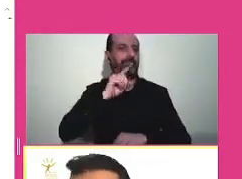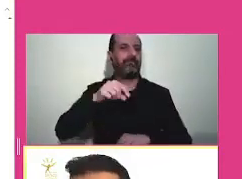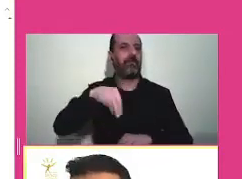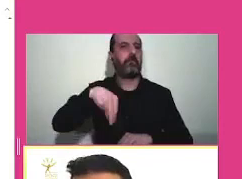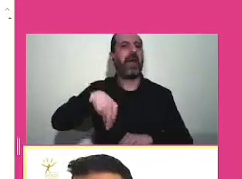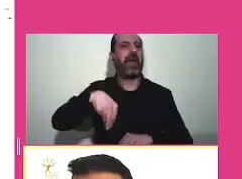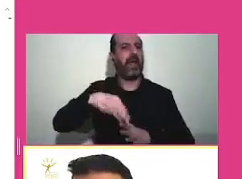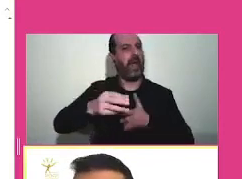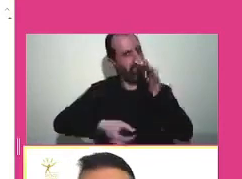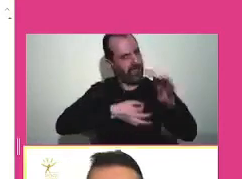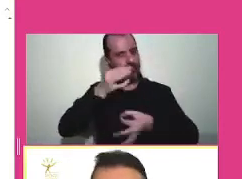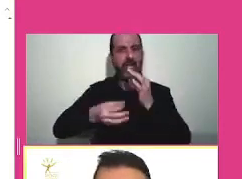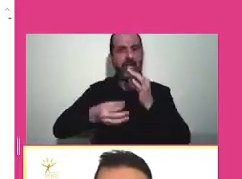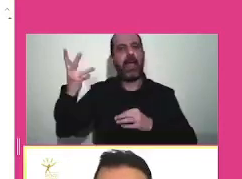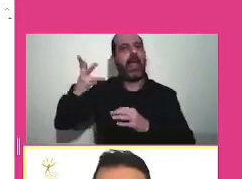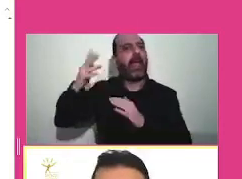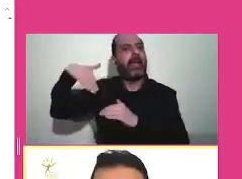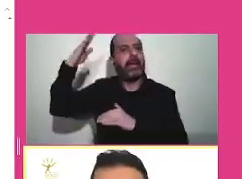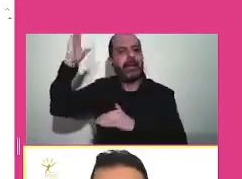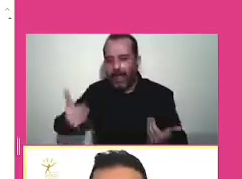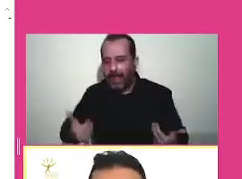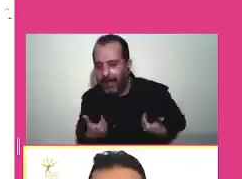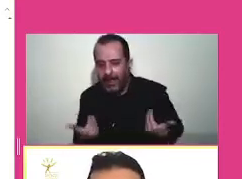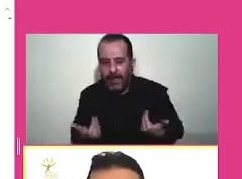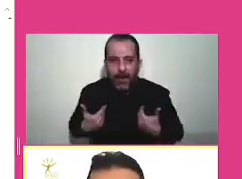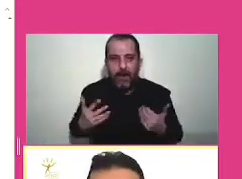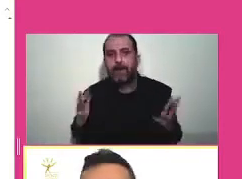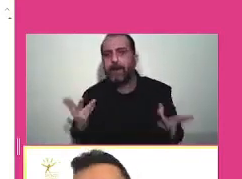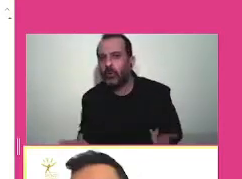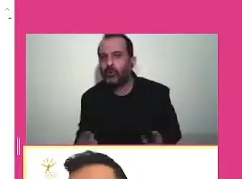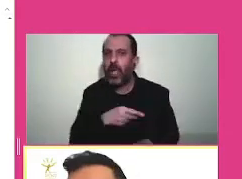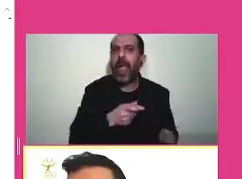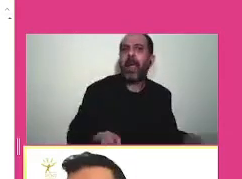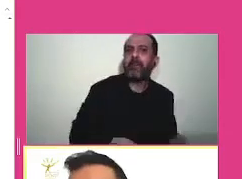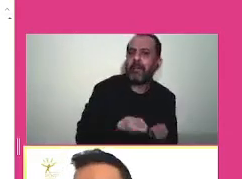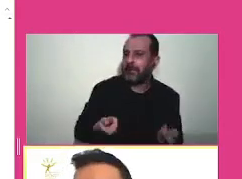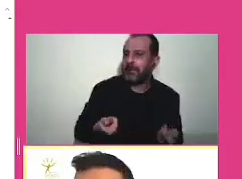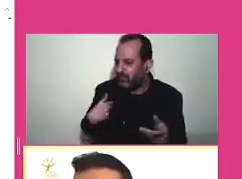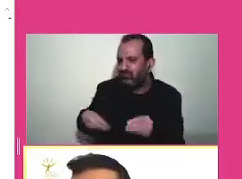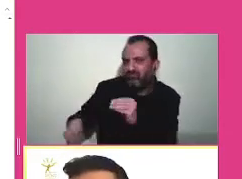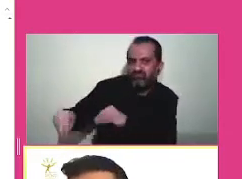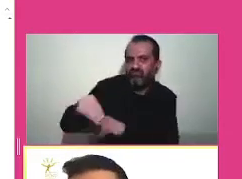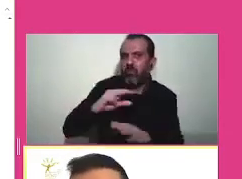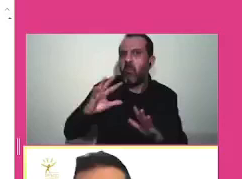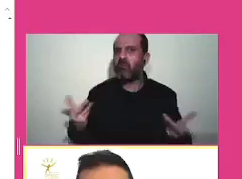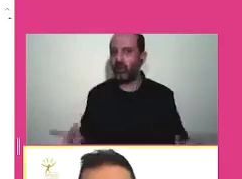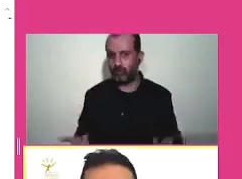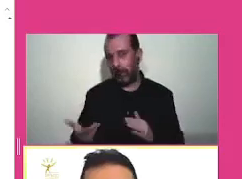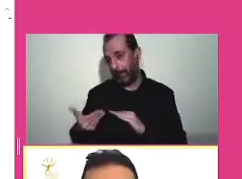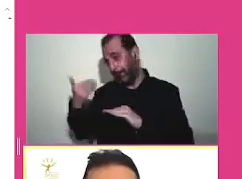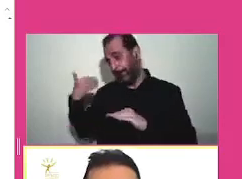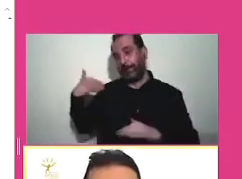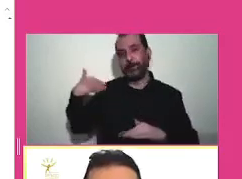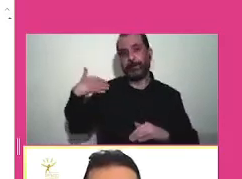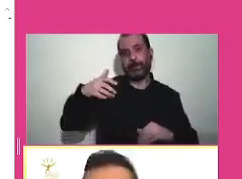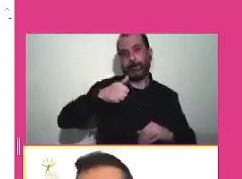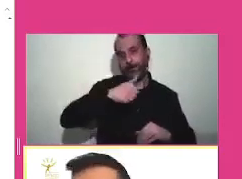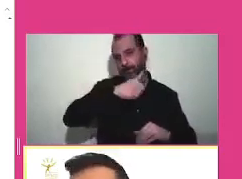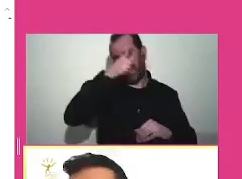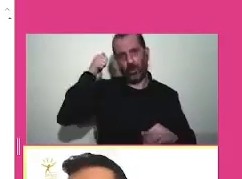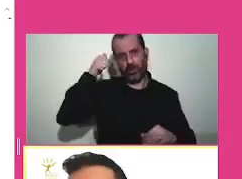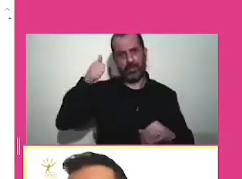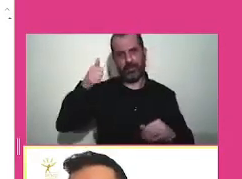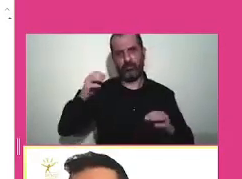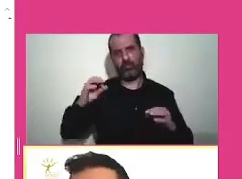και οι ηλικιωμένοι, να παίζουν τα παιχνίδια του Legends of Disability. Επίσης, το καλοκαίρι που ήταν λίγο πιο χαλαρά τα πράγματα, μπορέσαμε